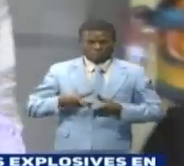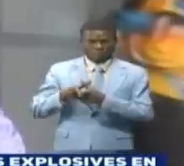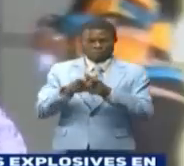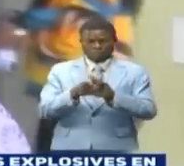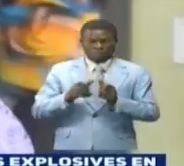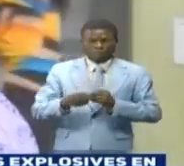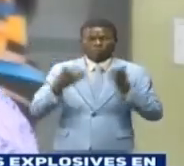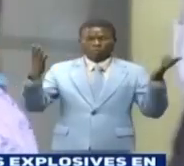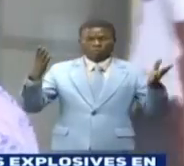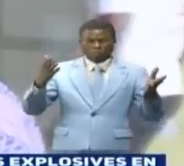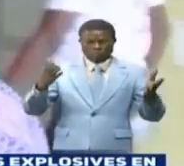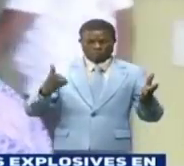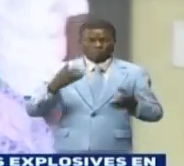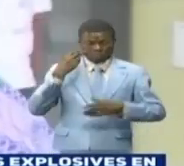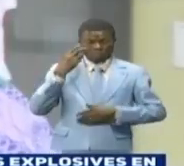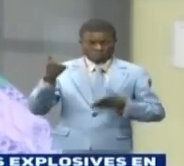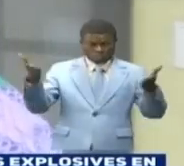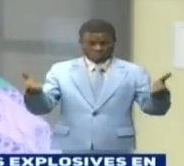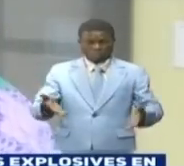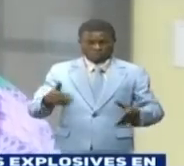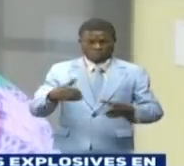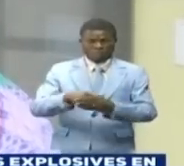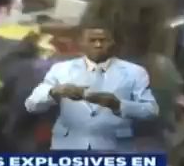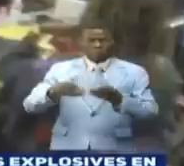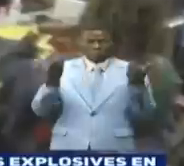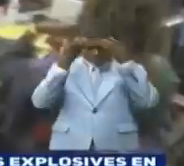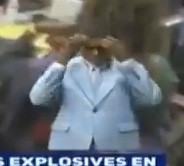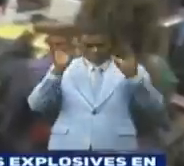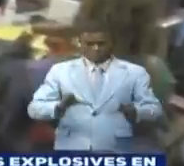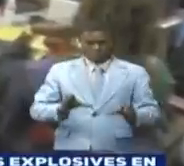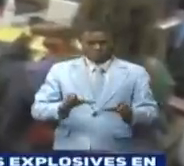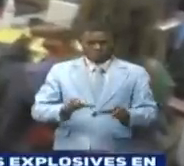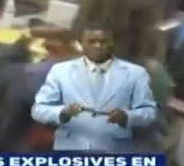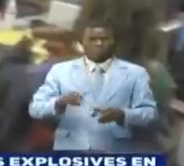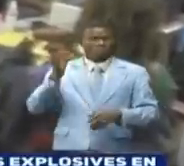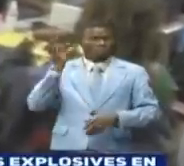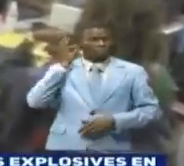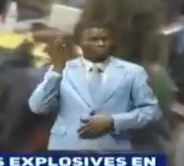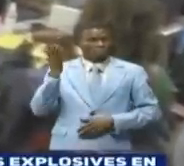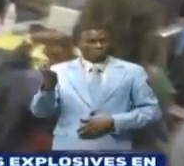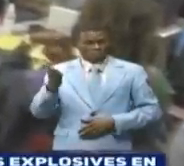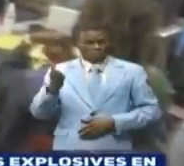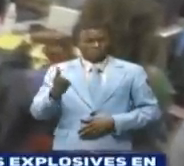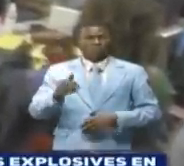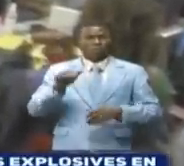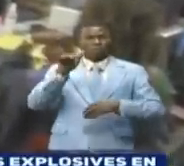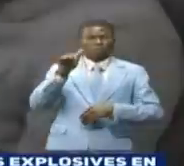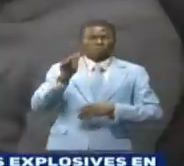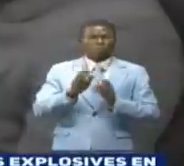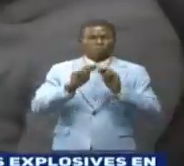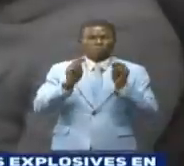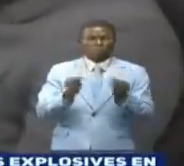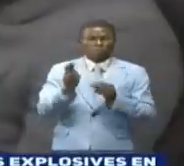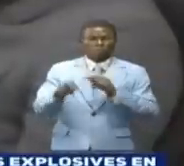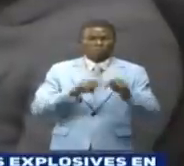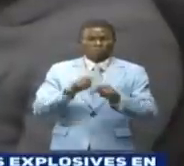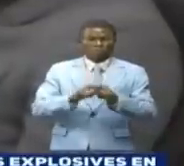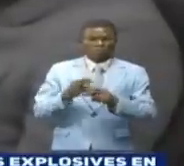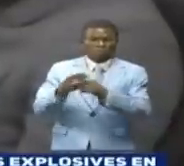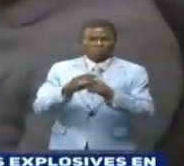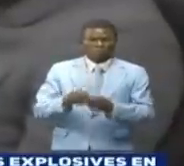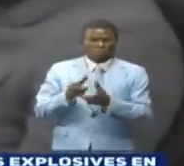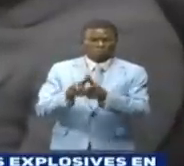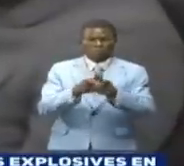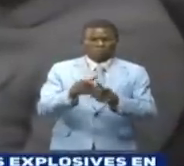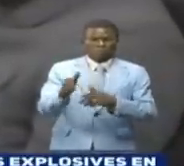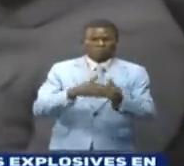explosives parce que ça se trouve dans le protocole de Maputo. Occasion pour les directeurs des opérations à la Commission nationale de contrôle des armes